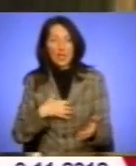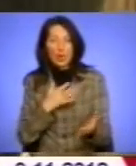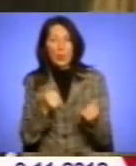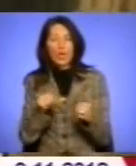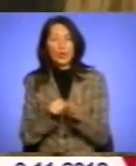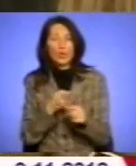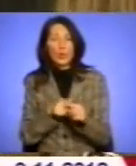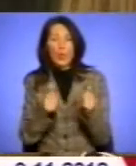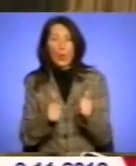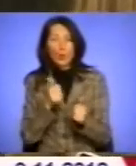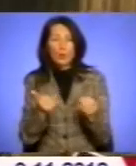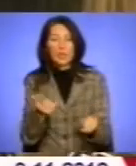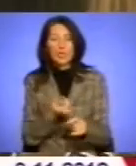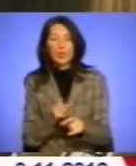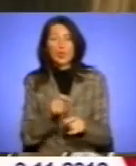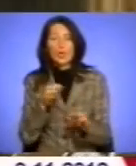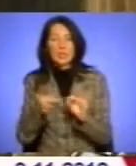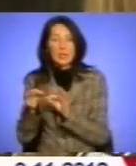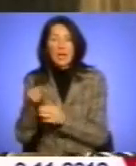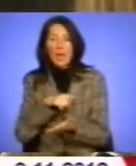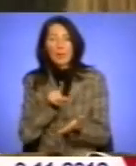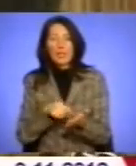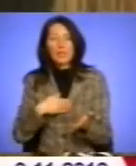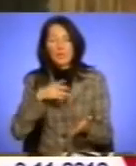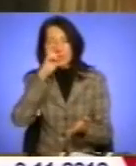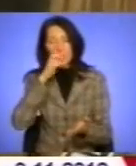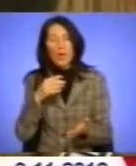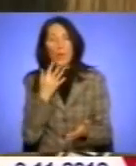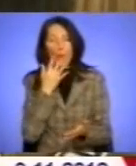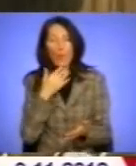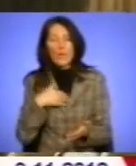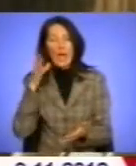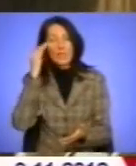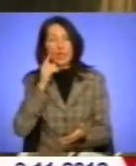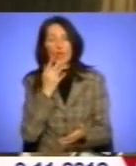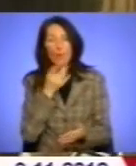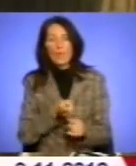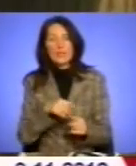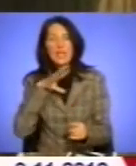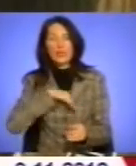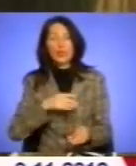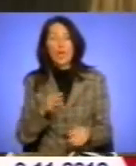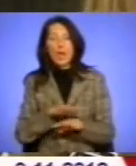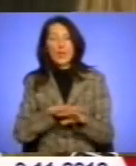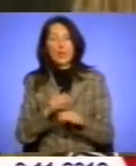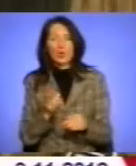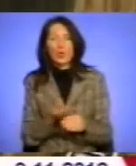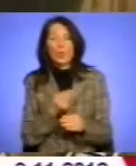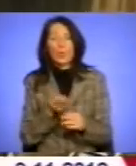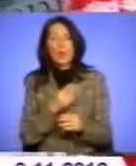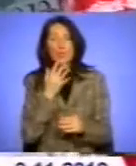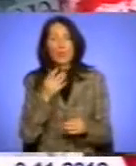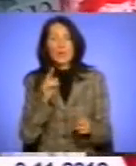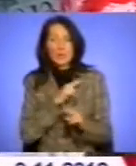конкурсі, але зараз дуже складне питання в нашій країні про мову. І я вважаю, що мова – це душа народу, і без неї просто загине наша